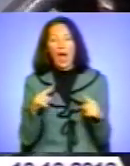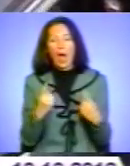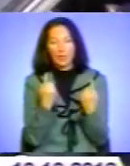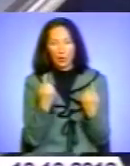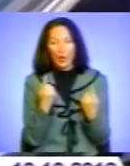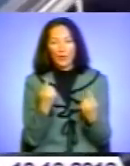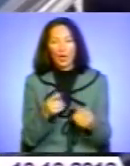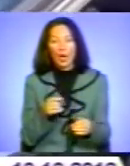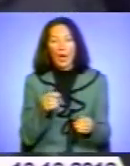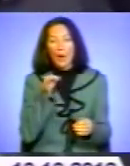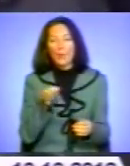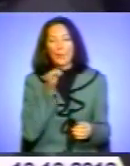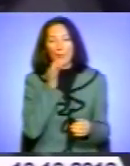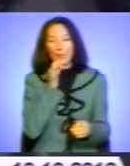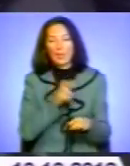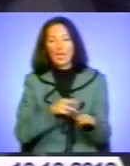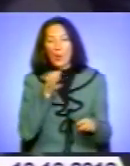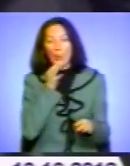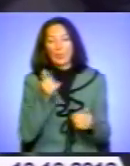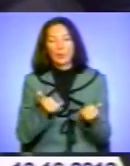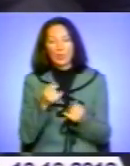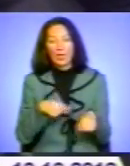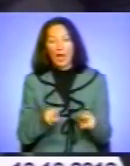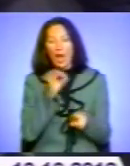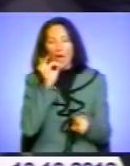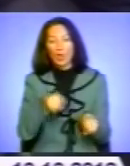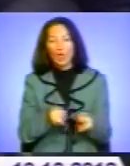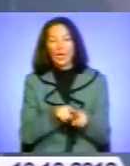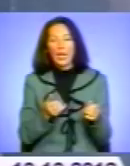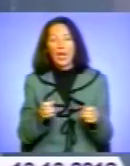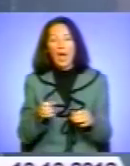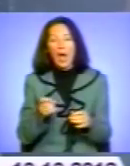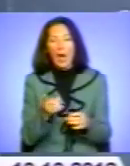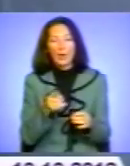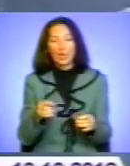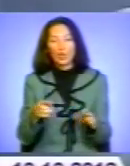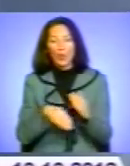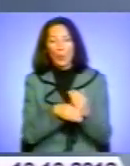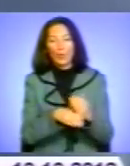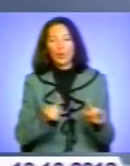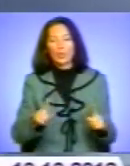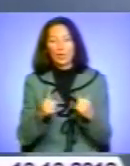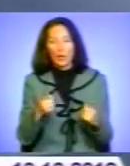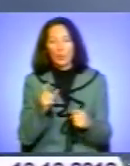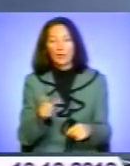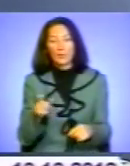такий автопарк допоможе оперативно затримувати порушників. Також Микола Азаров пообіцяв поступово підвищувати правоохоронцям